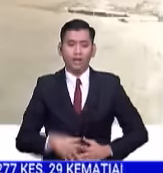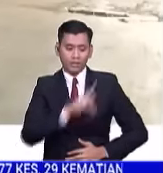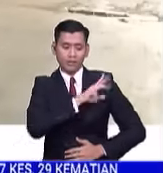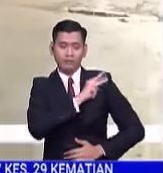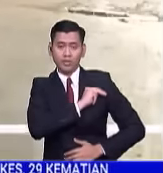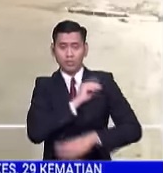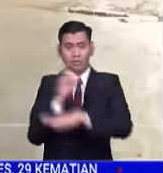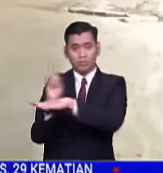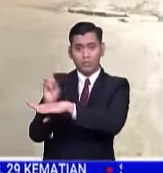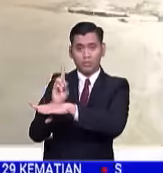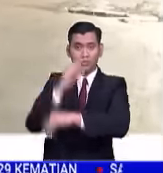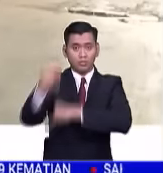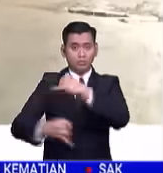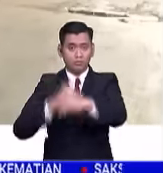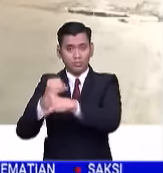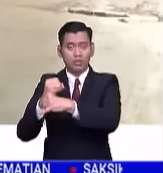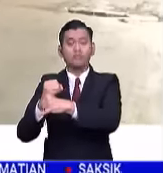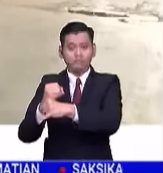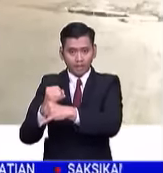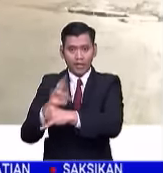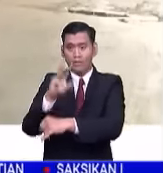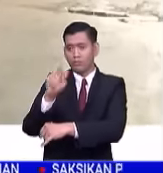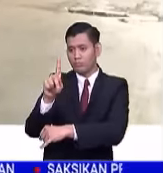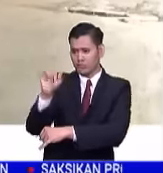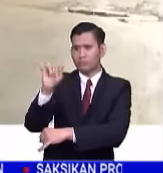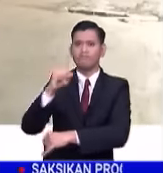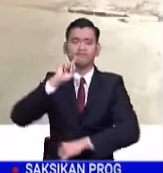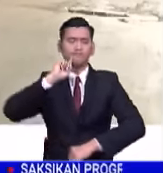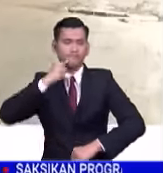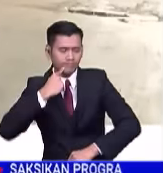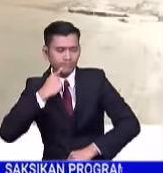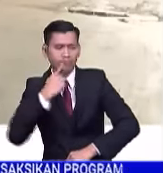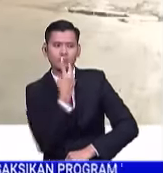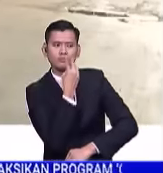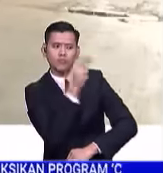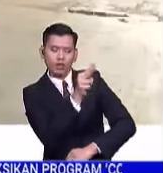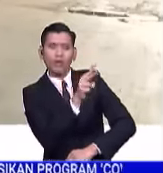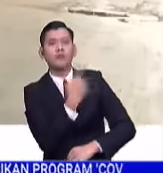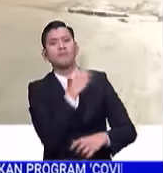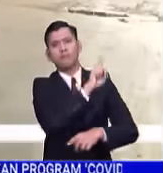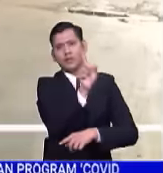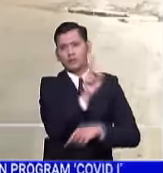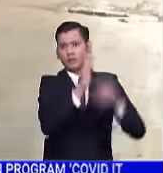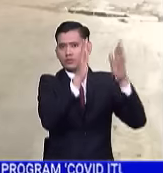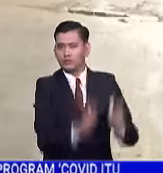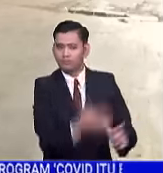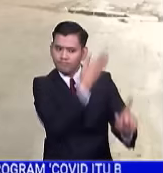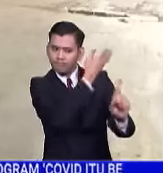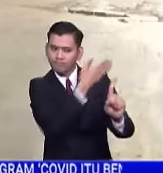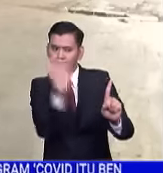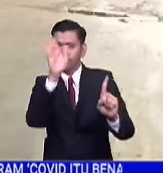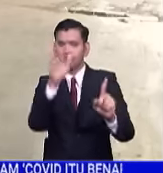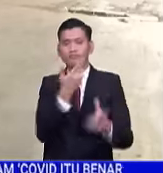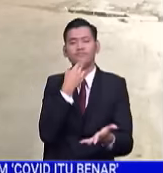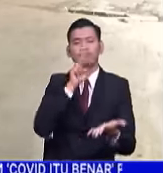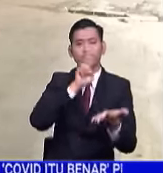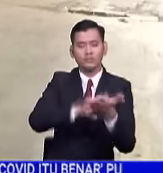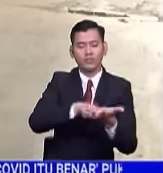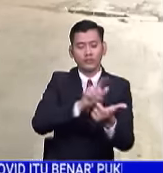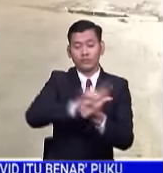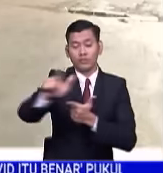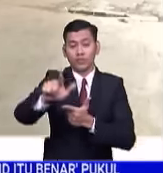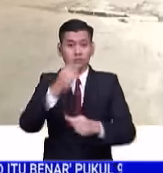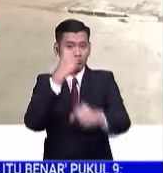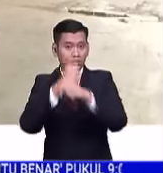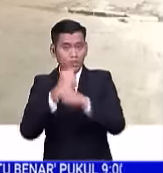Kementerian Perdagangan Antarabangsa dan Industri MITI memandang serius ke atas mana-mana pihak yang menyalahgunakan surat kebenaran bekerja